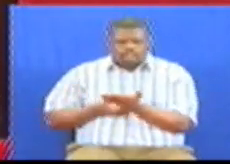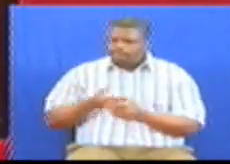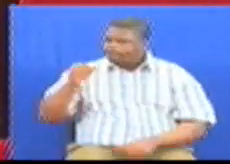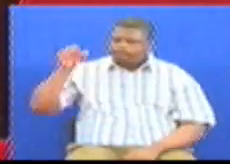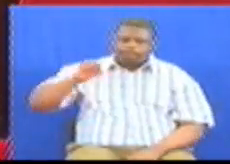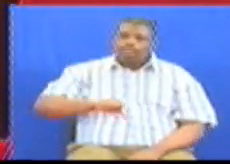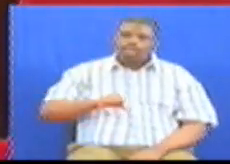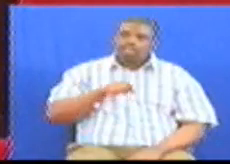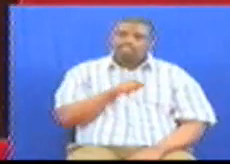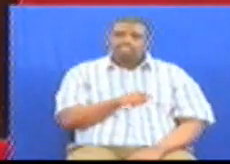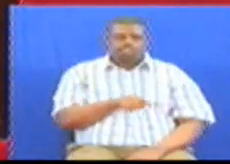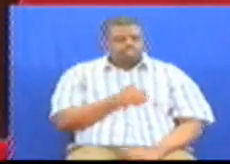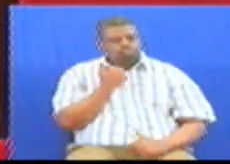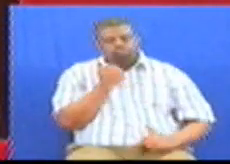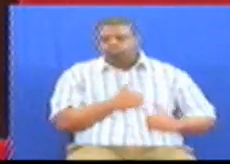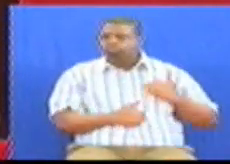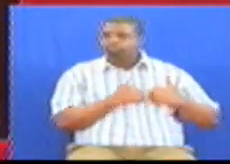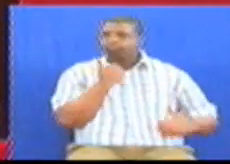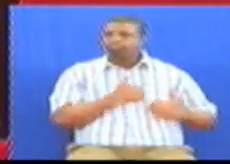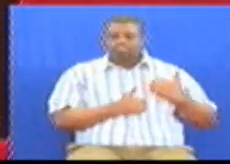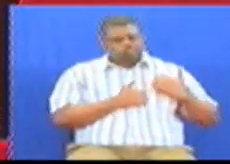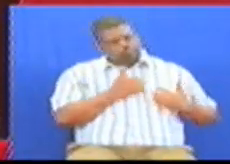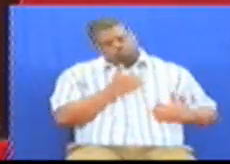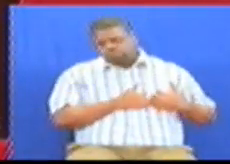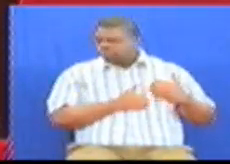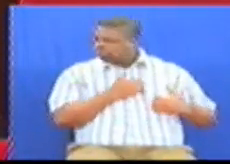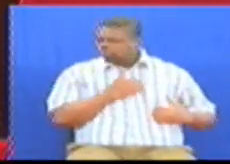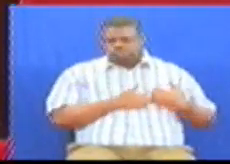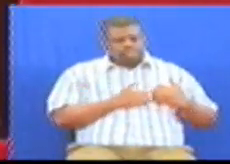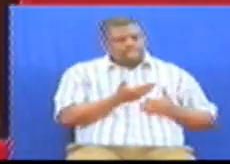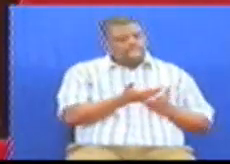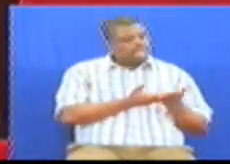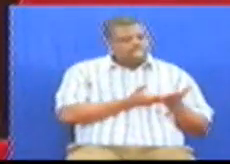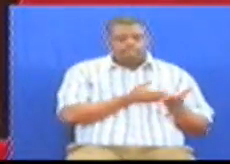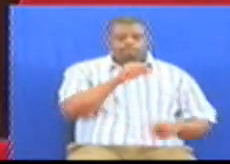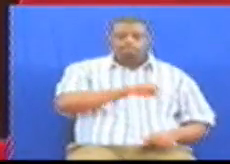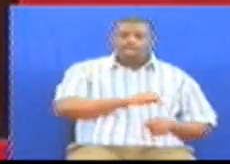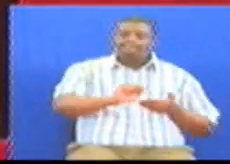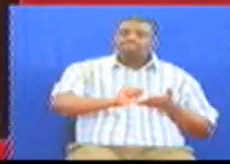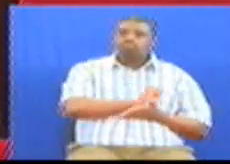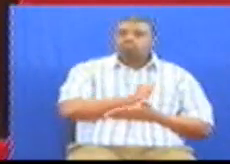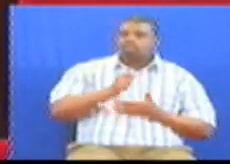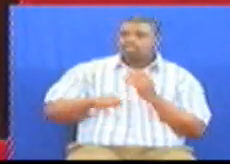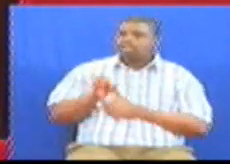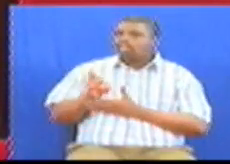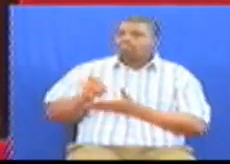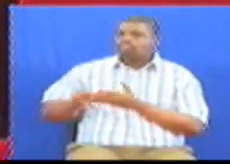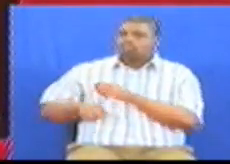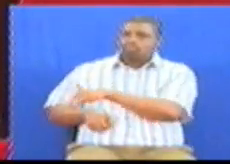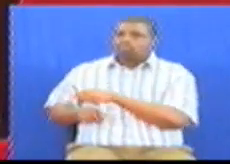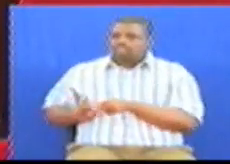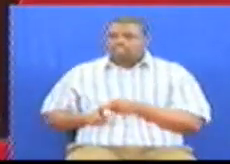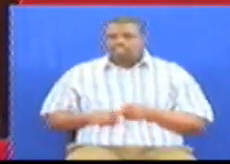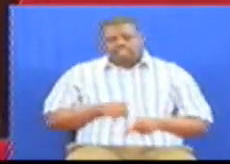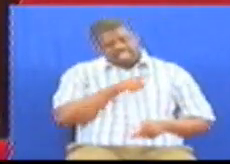ambazo zina mashaka. Kwa hiyo hongera sana, hati mbaya zimeshafutwa kwenye halmashauri. Na ile Kigoma